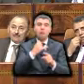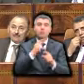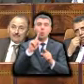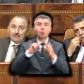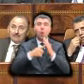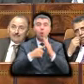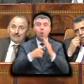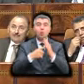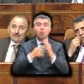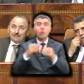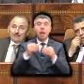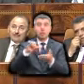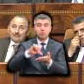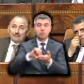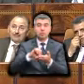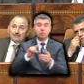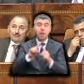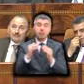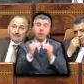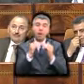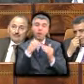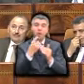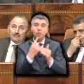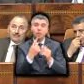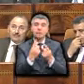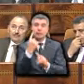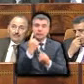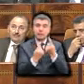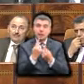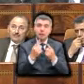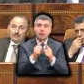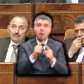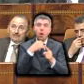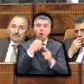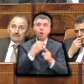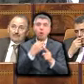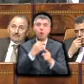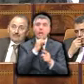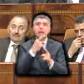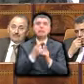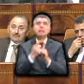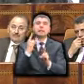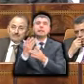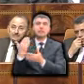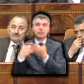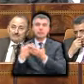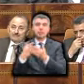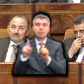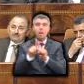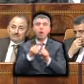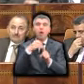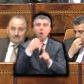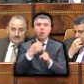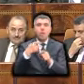الارتباط ديال هاد الأطفال. وأيضا بطل ديال الفيلم علي زاوى اللي وصل بطل عالمي،